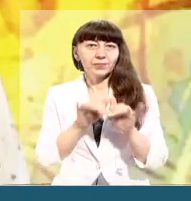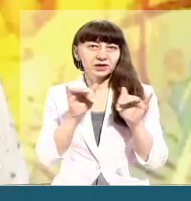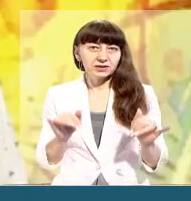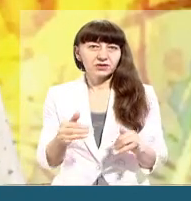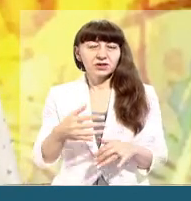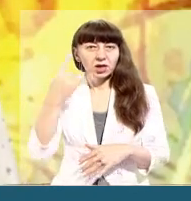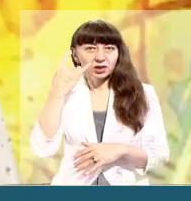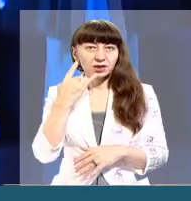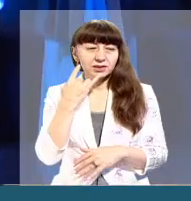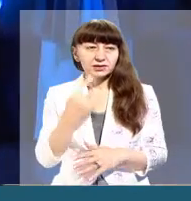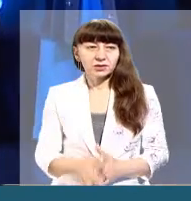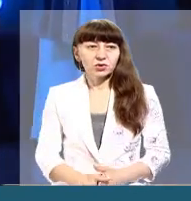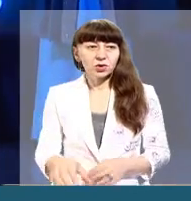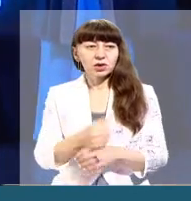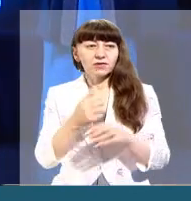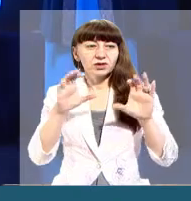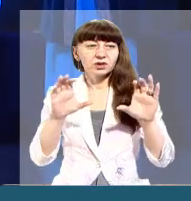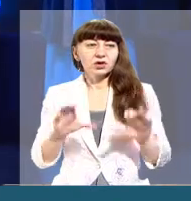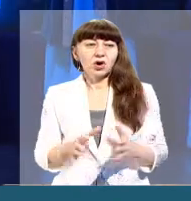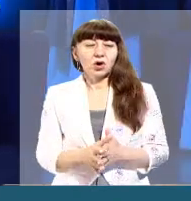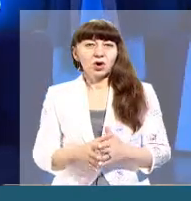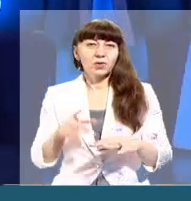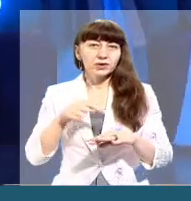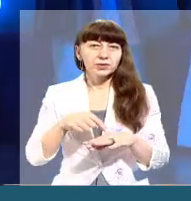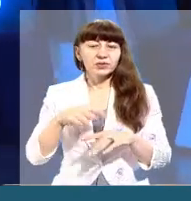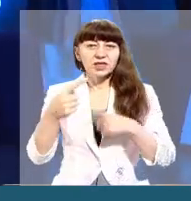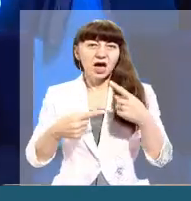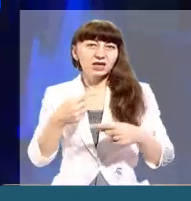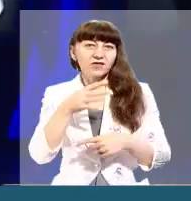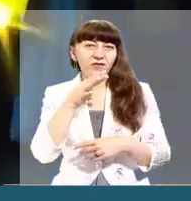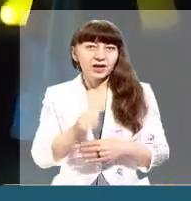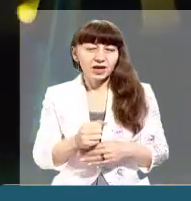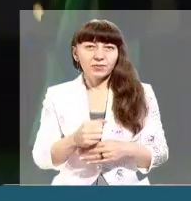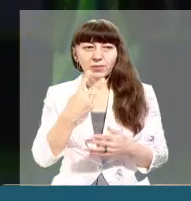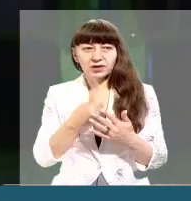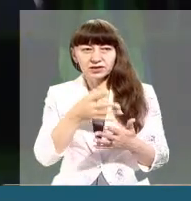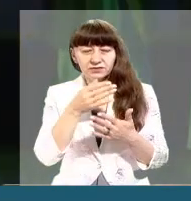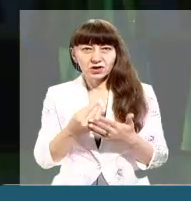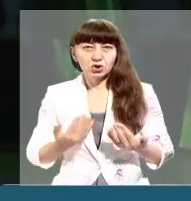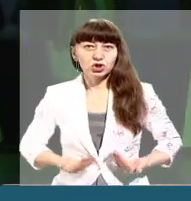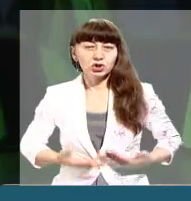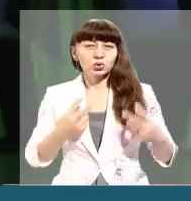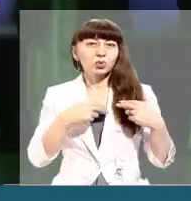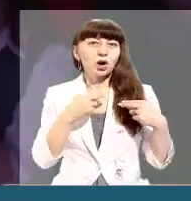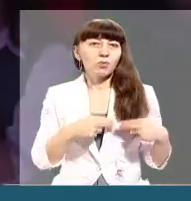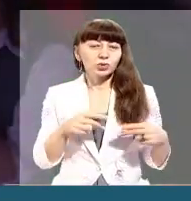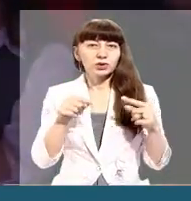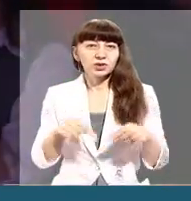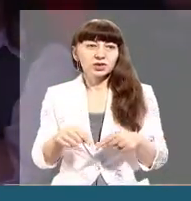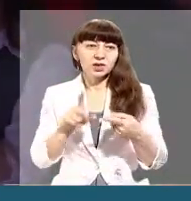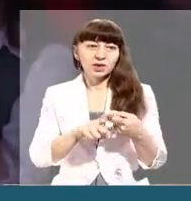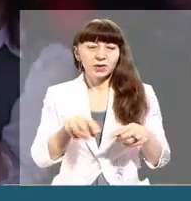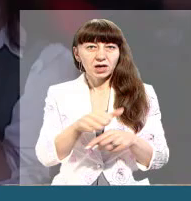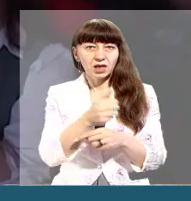процветания нашему Казахстану. Основной закон выдержал испытания временем и доказал свою жизнеспособность и действенность. Здесь